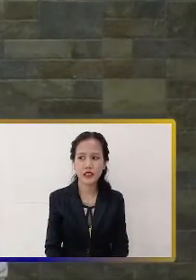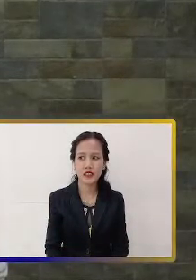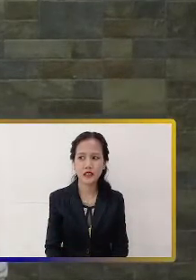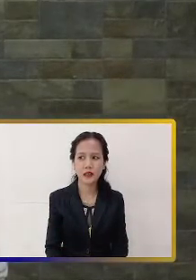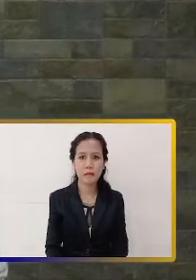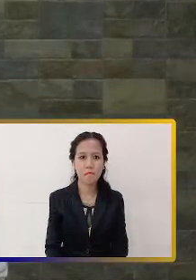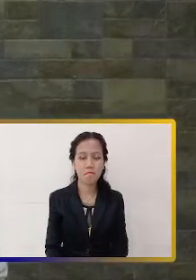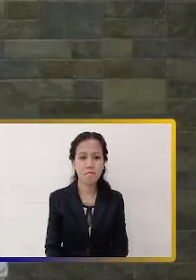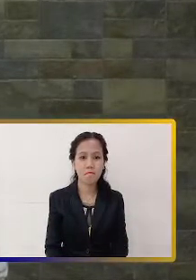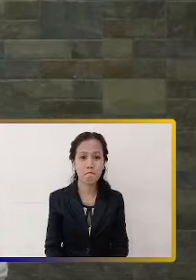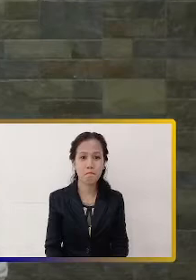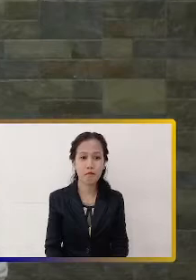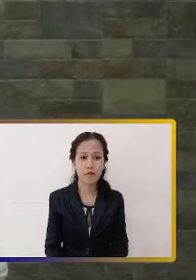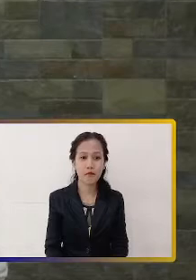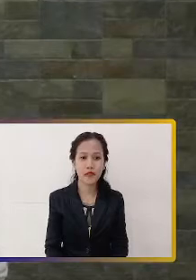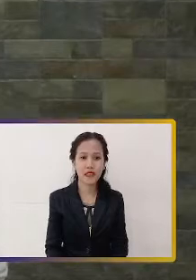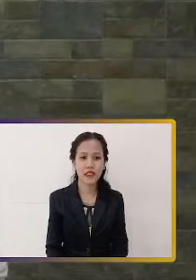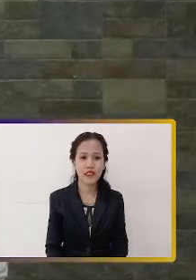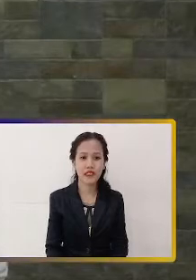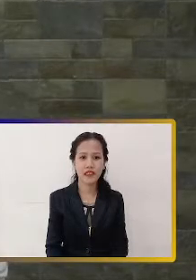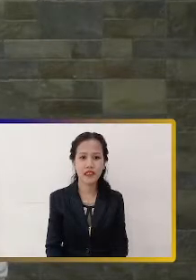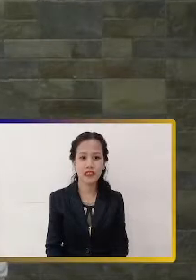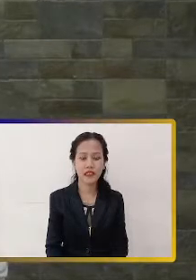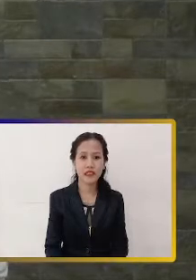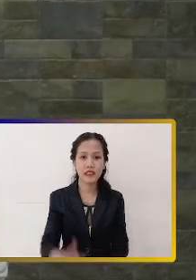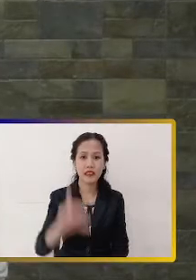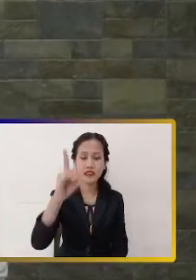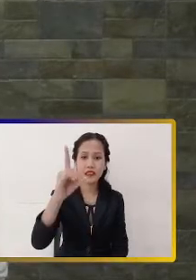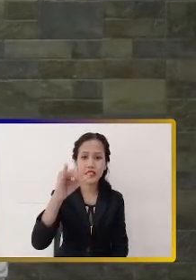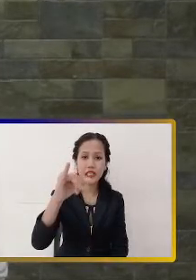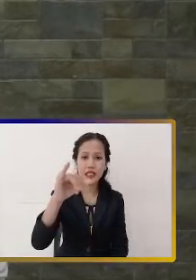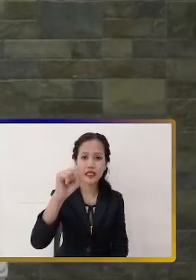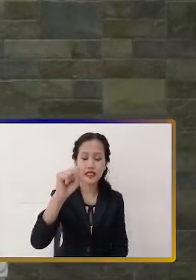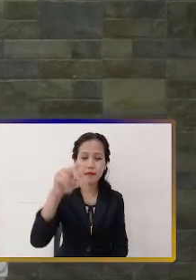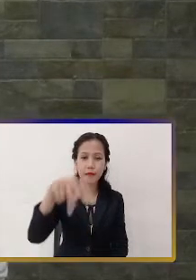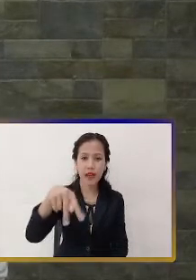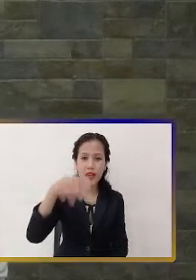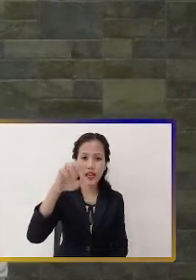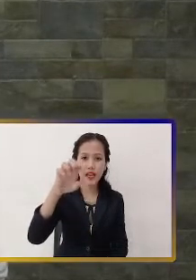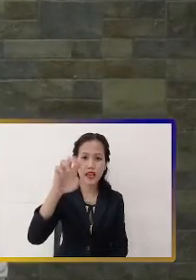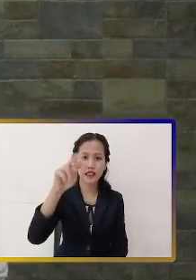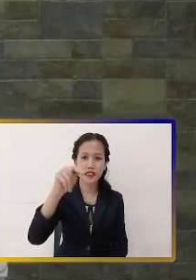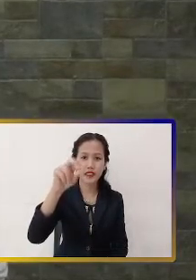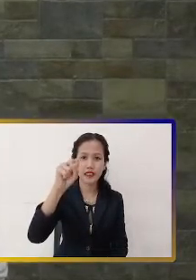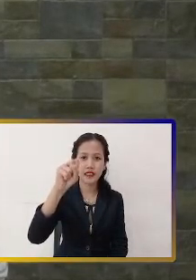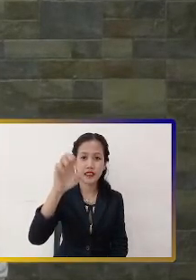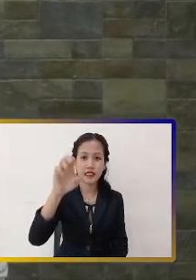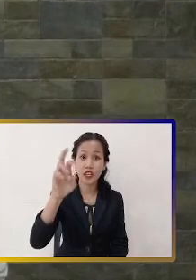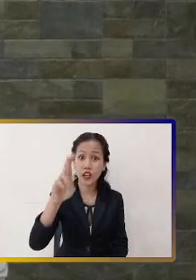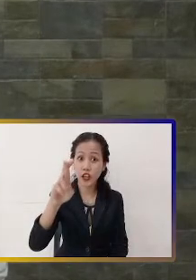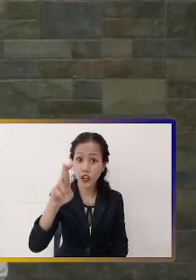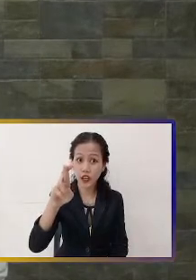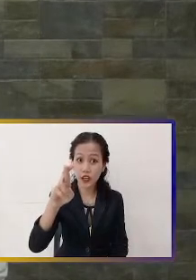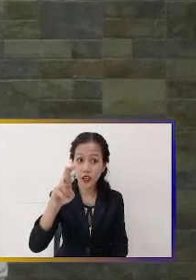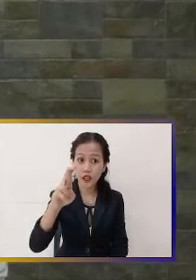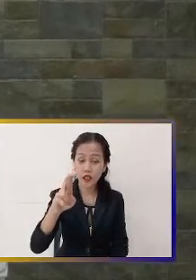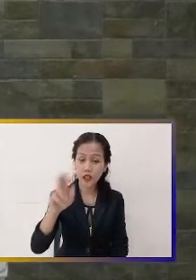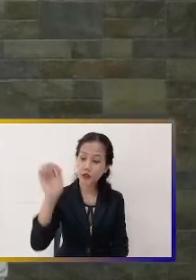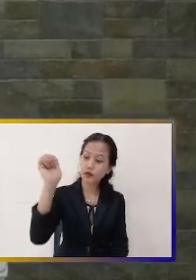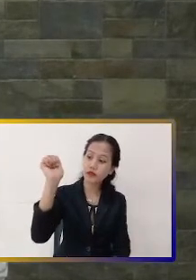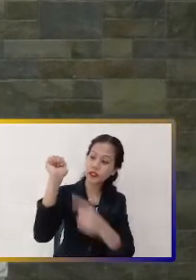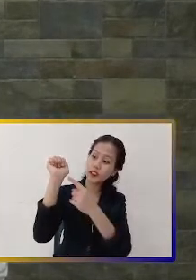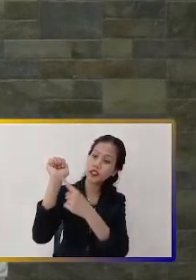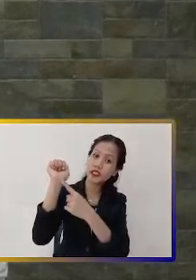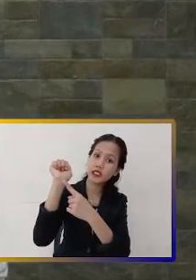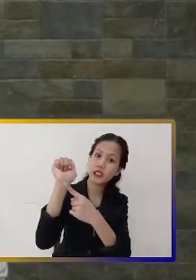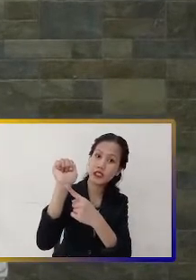Lagyan ng alcohol, sanitizer, dispenser, yeah, dispenser. Andun pa yung nagsasalitang, nek!